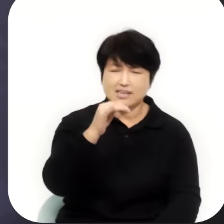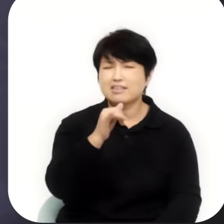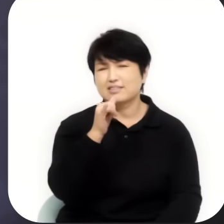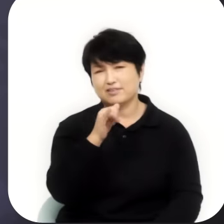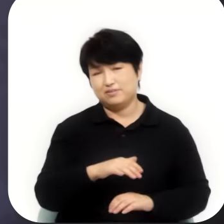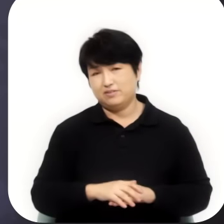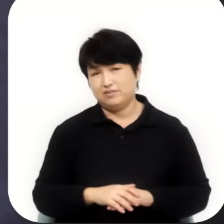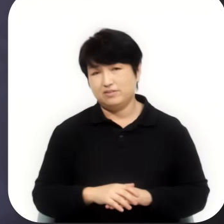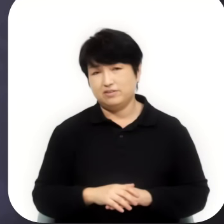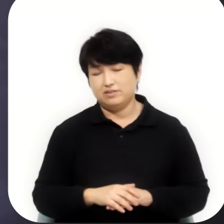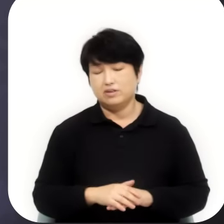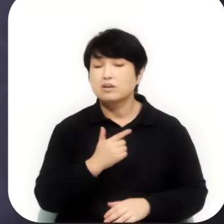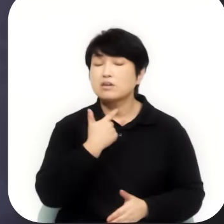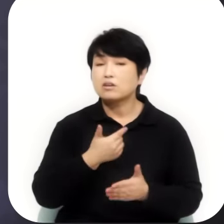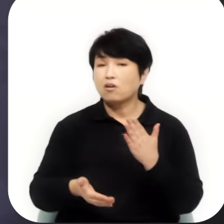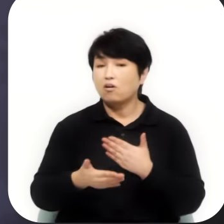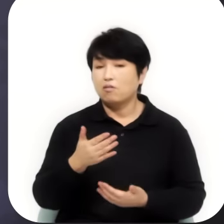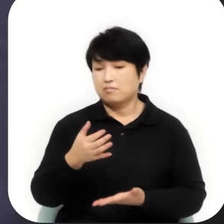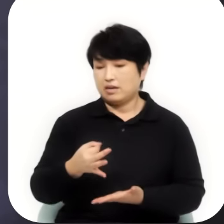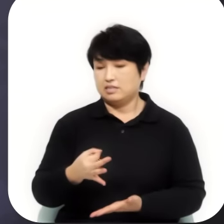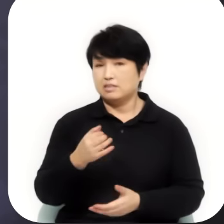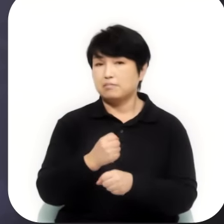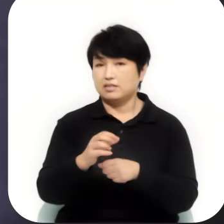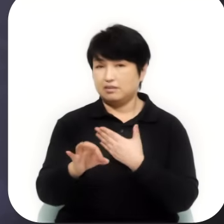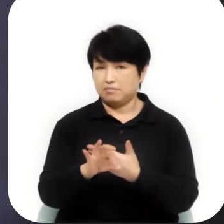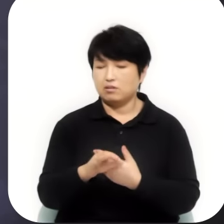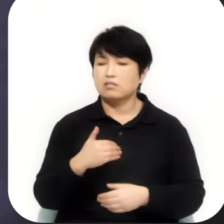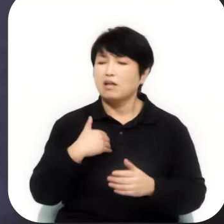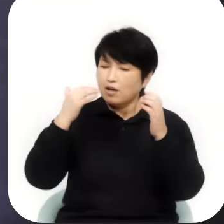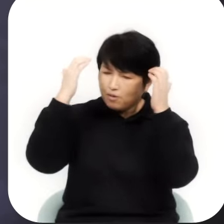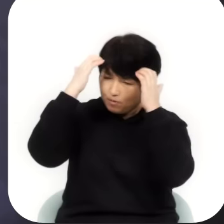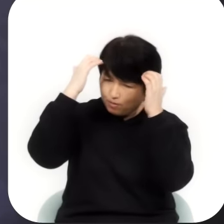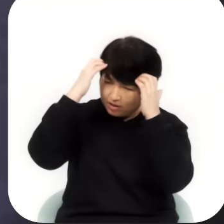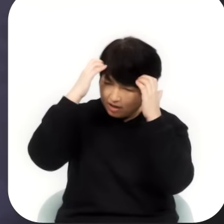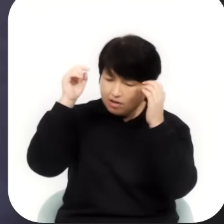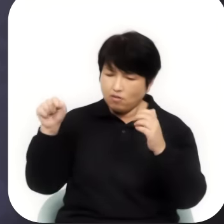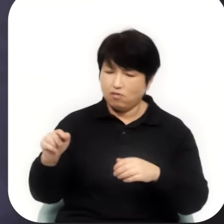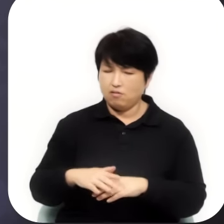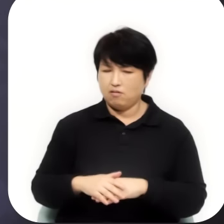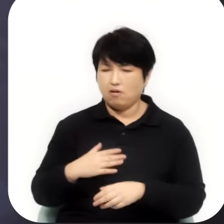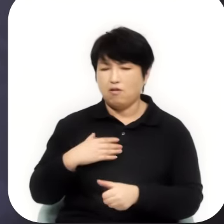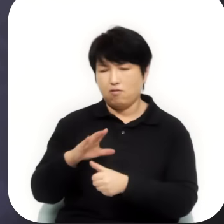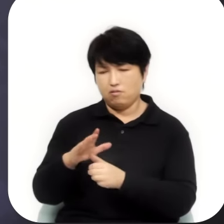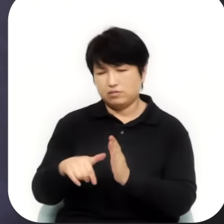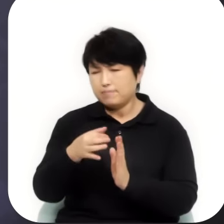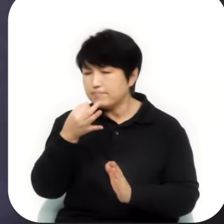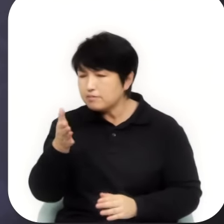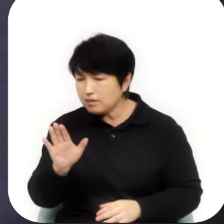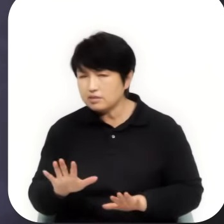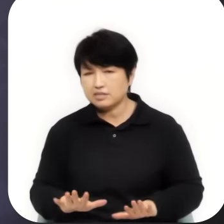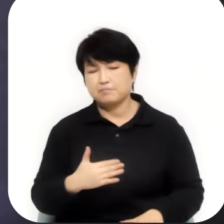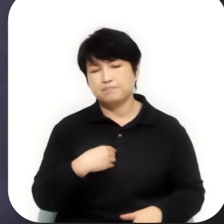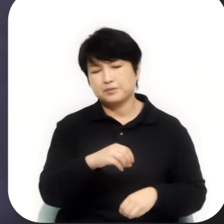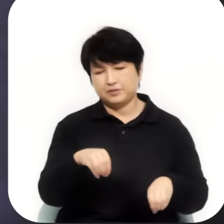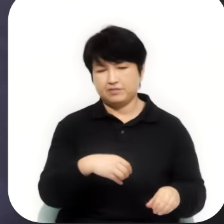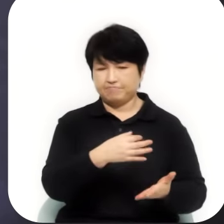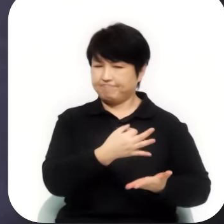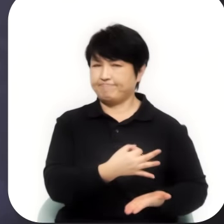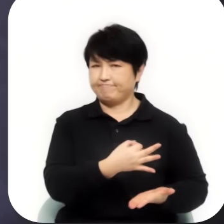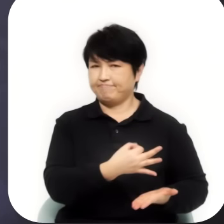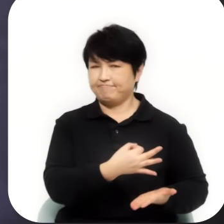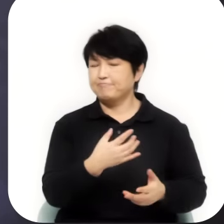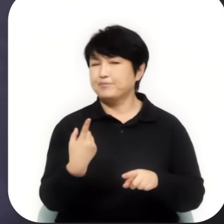거예요. 이것을 경험으로 살리면 어떠냐. 내가 고생한 게 다 현재야. 그때는 힘들었지만 지금은 나한테 자산이